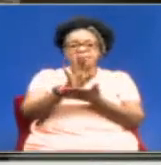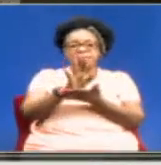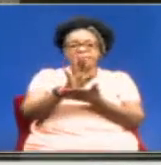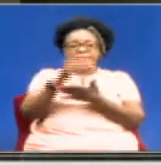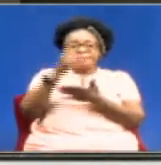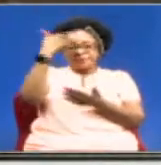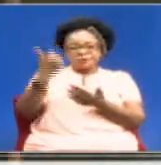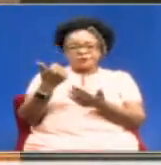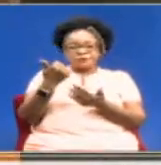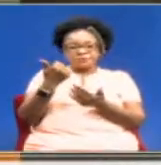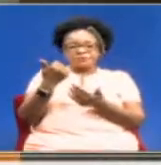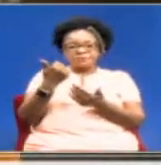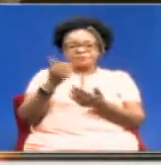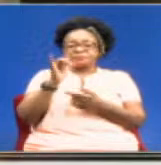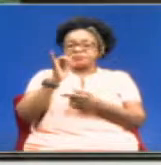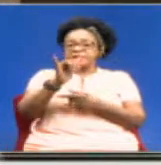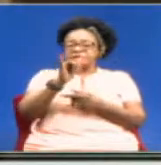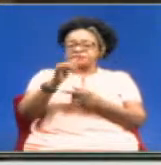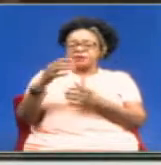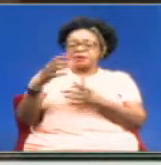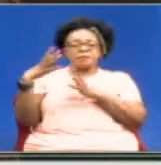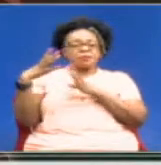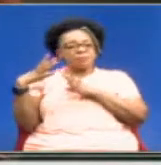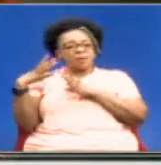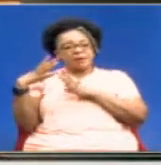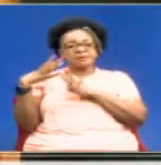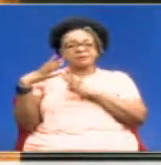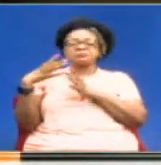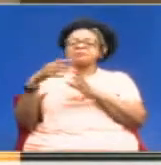kana kwamba anaubeba msalaba wa